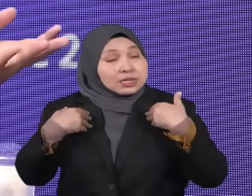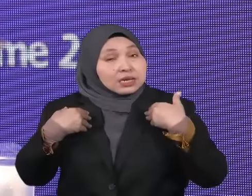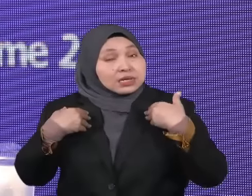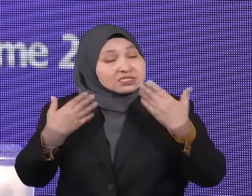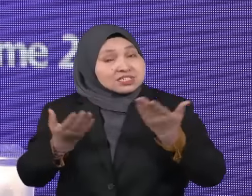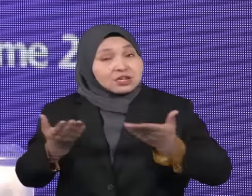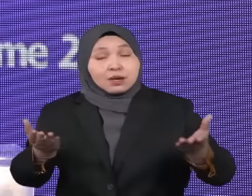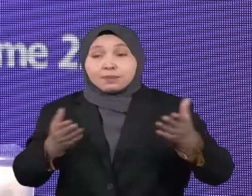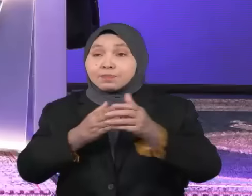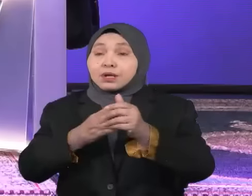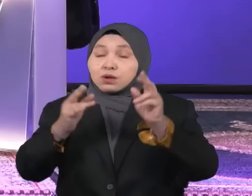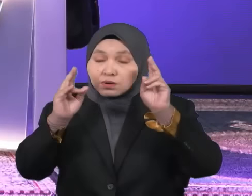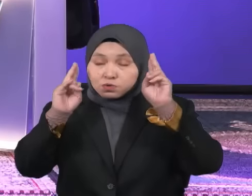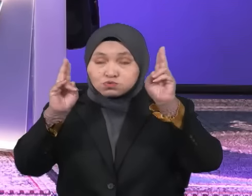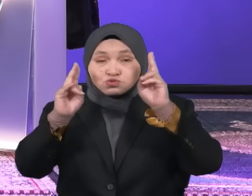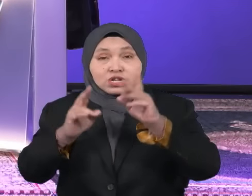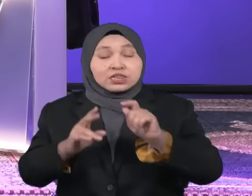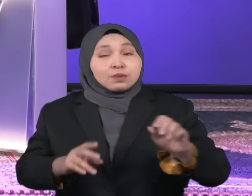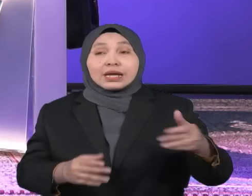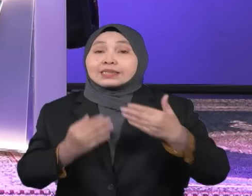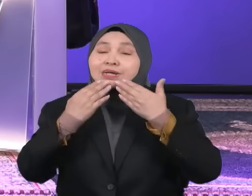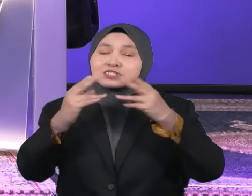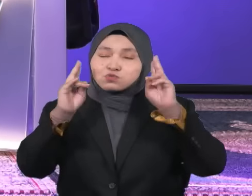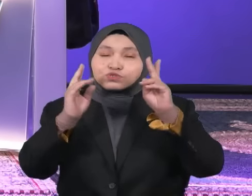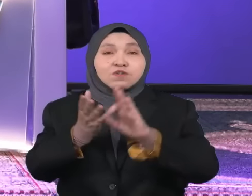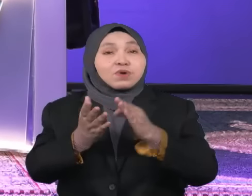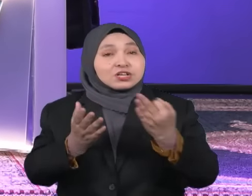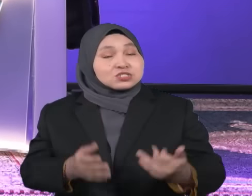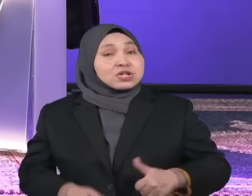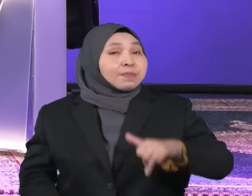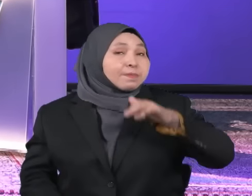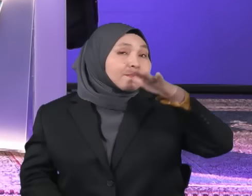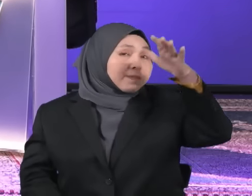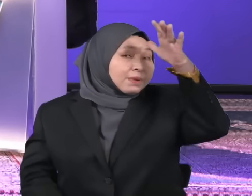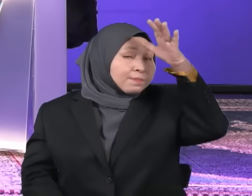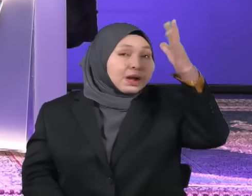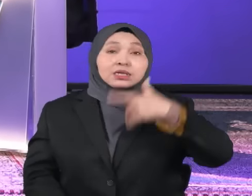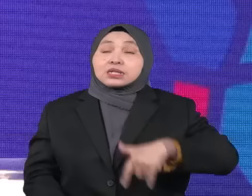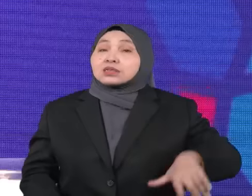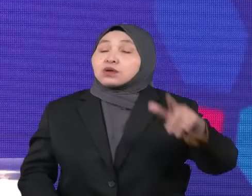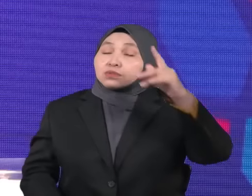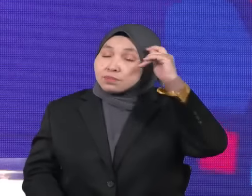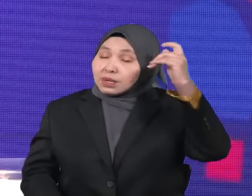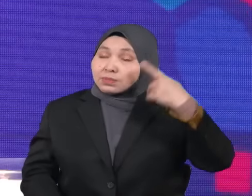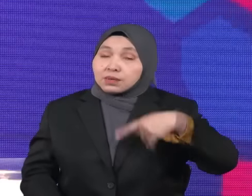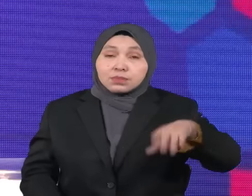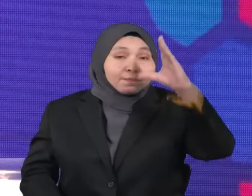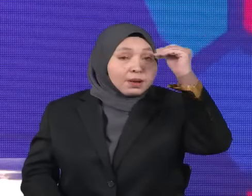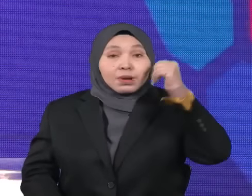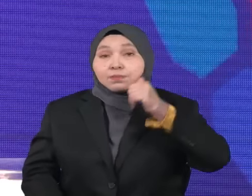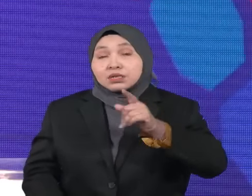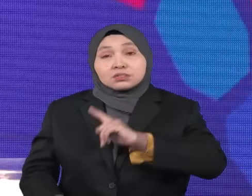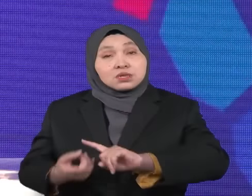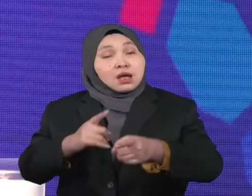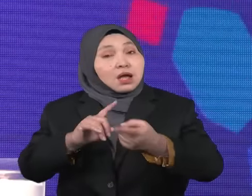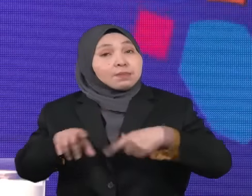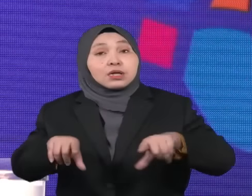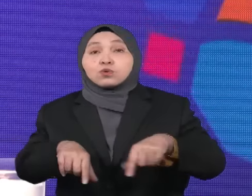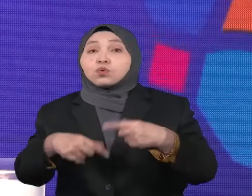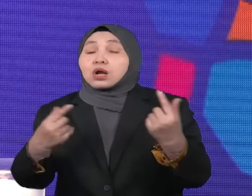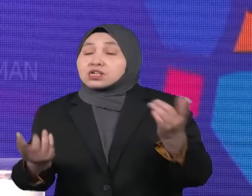dipimpin Al-Fadhil Ustaz Tarmizi. Sila, Ustaz. Terima kasih Al-Fadhil Ustaz Fazrul, ibu-ibu, ayah-ayah, tuan-tuan dan puan-puan, muslimin, muslimat, sahabat-sahabat